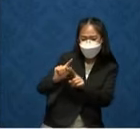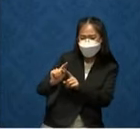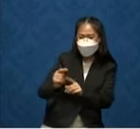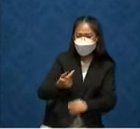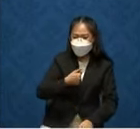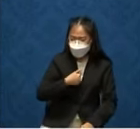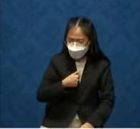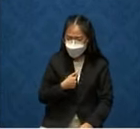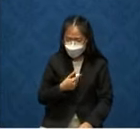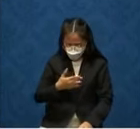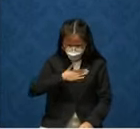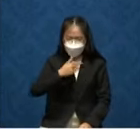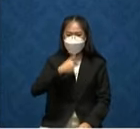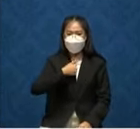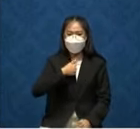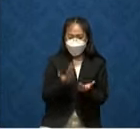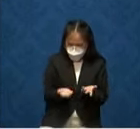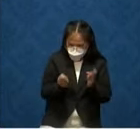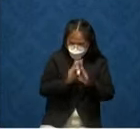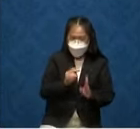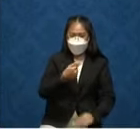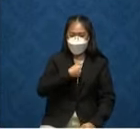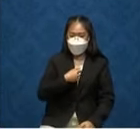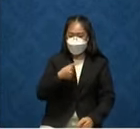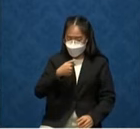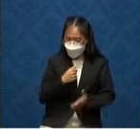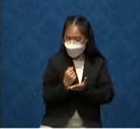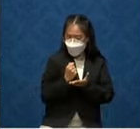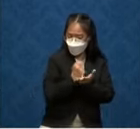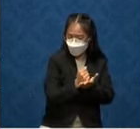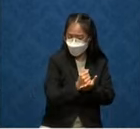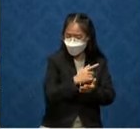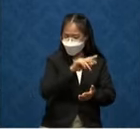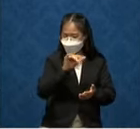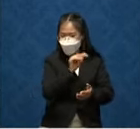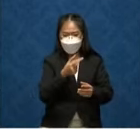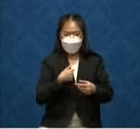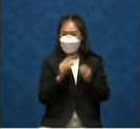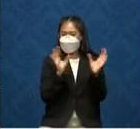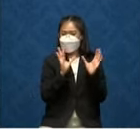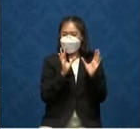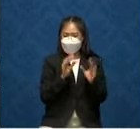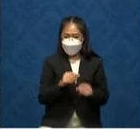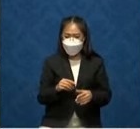ผมคตัวผม คครอบกลัวผม แลผมไมเคยเอ้อไป happening like oneก็ไปตซอมมา